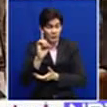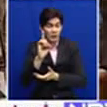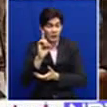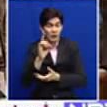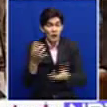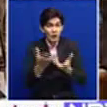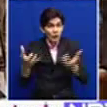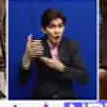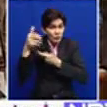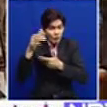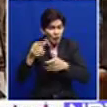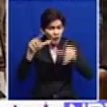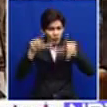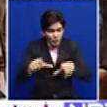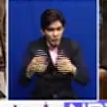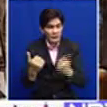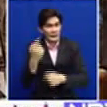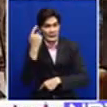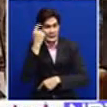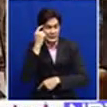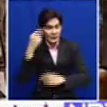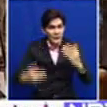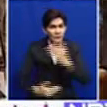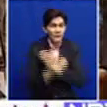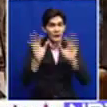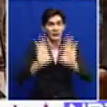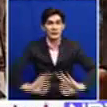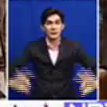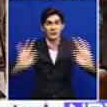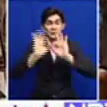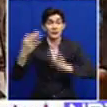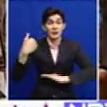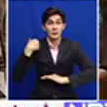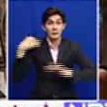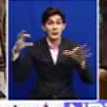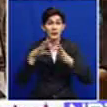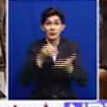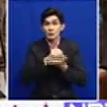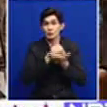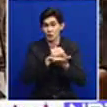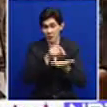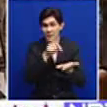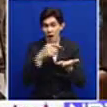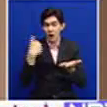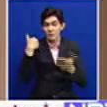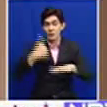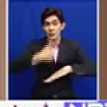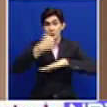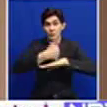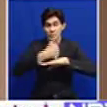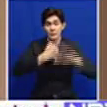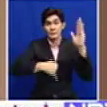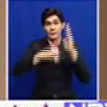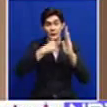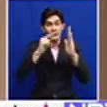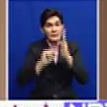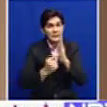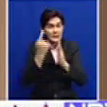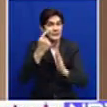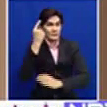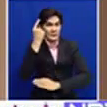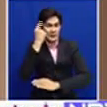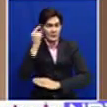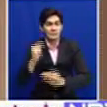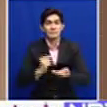การส่งออกชะลอตัวยังมีช่องทางโอกาสที่สำคัญคือภาคบริการซึ่งผู้ว่าราชการจังหวัดต้องริเริ่มสร้าง